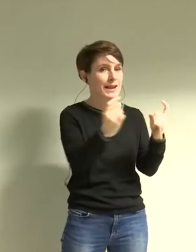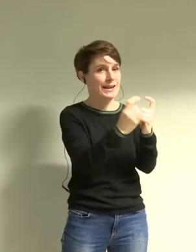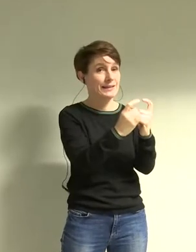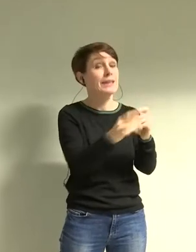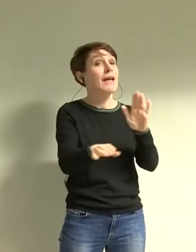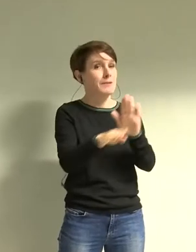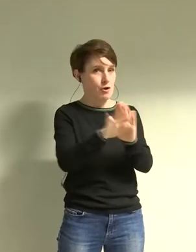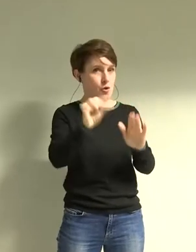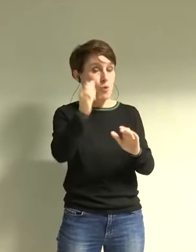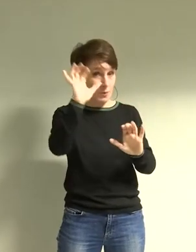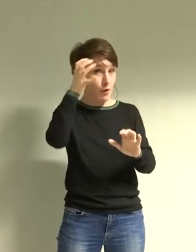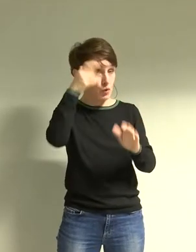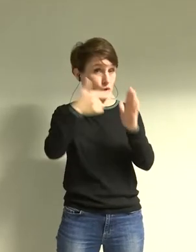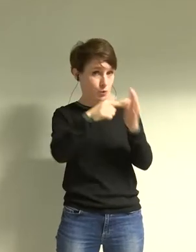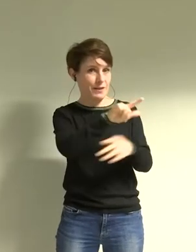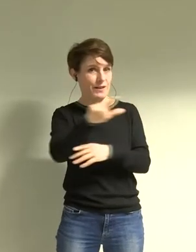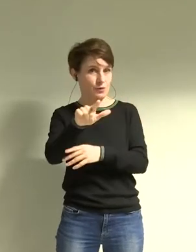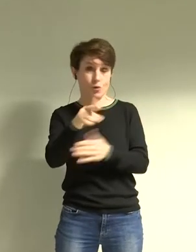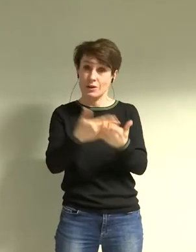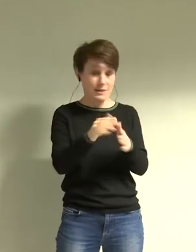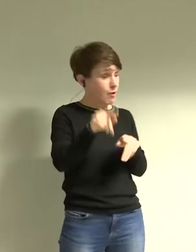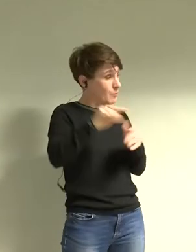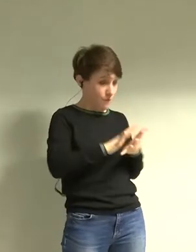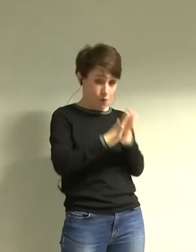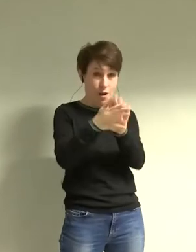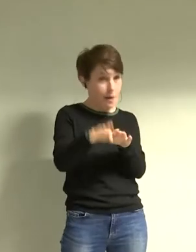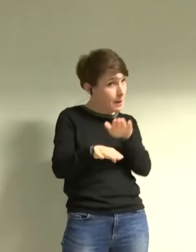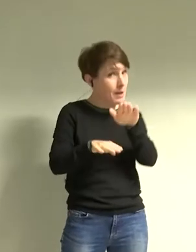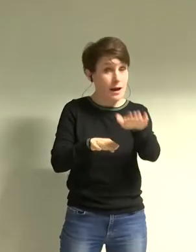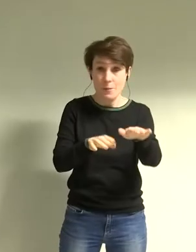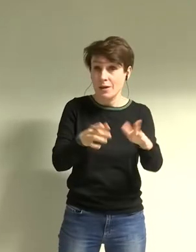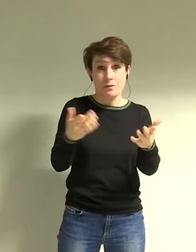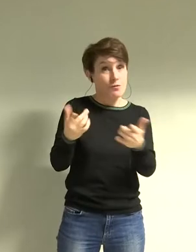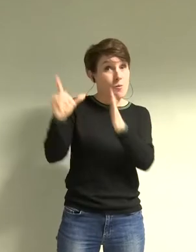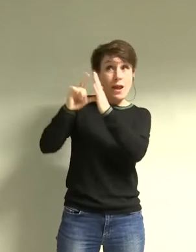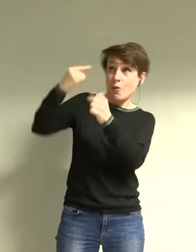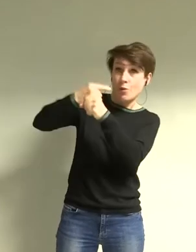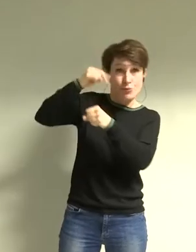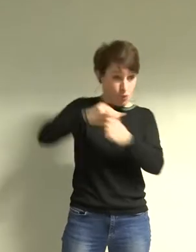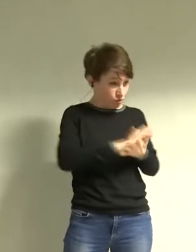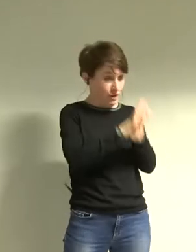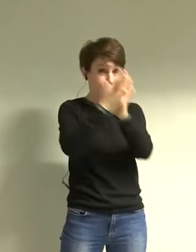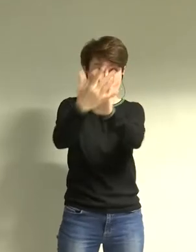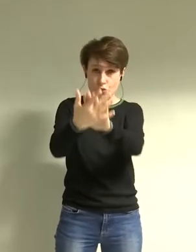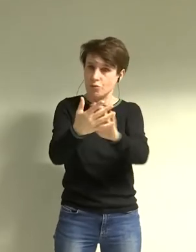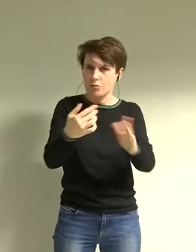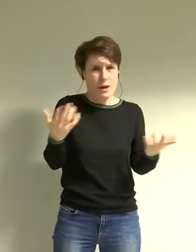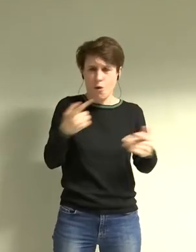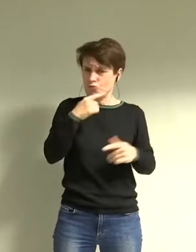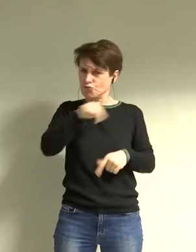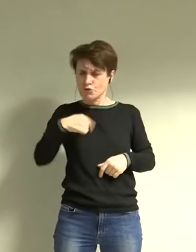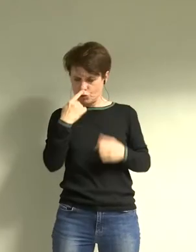il s'agit là d'une étape indispensable d'une contrainte réglementaire à laquelle nous nous plions bien entendu et avec confiance